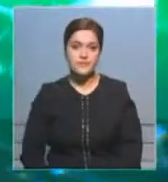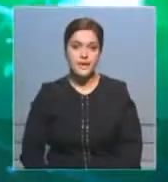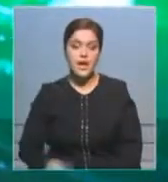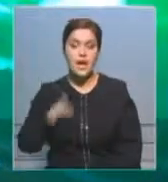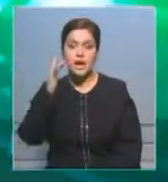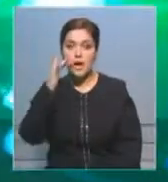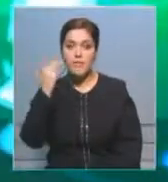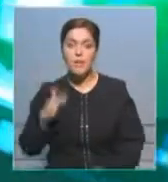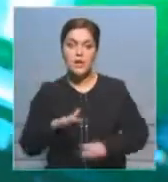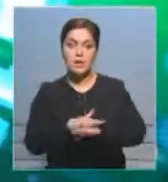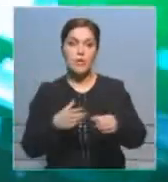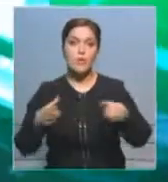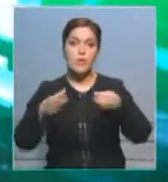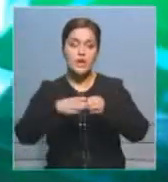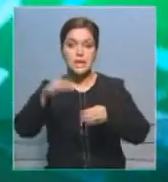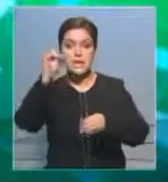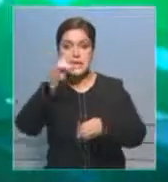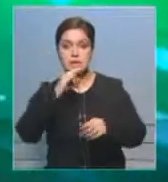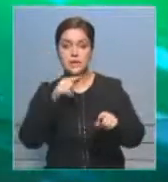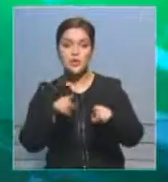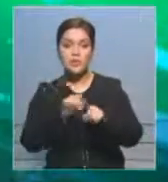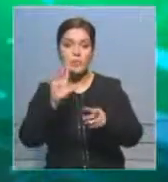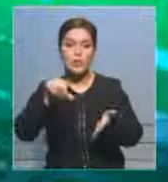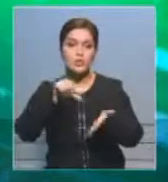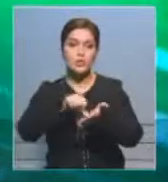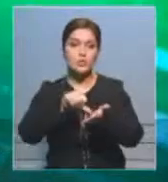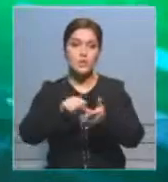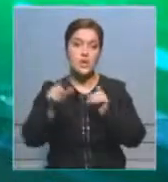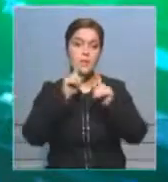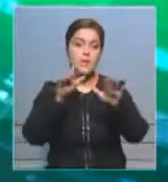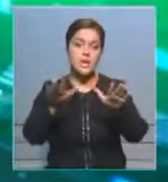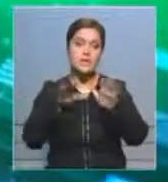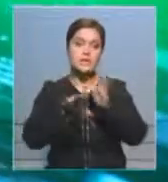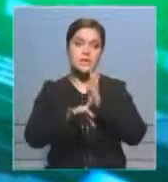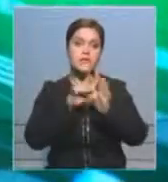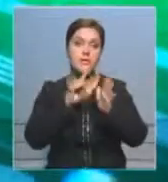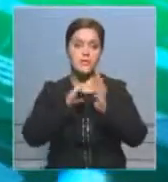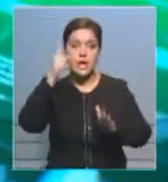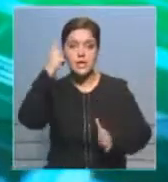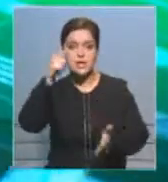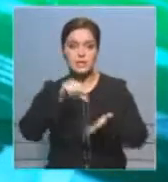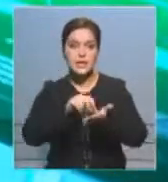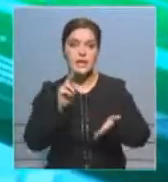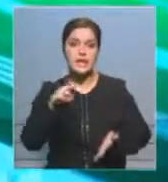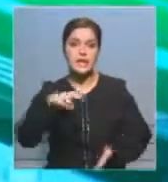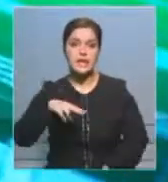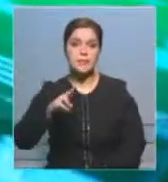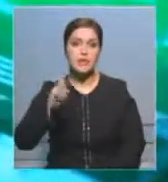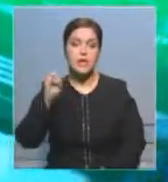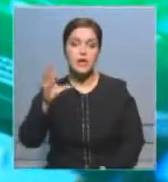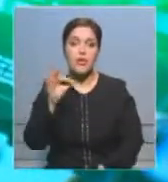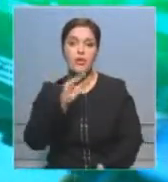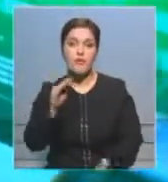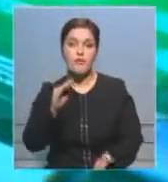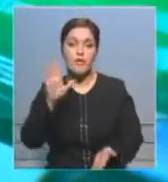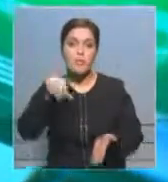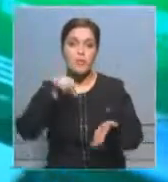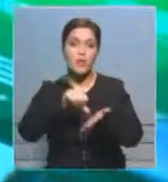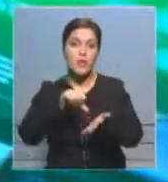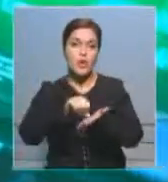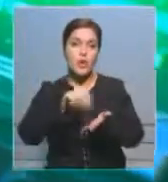коммунистическая народная партия казахстана также намерена участвовать в грядущих парламентских выборах как заявили представители коян пока